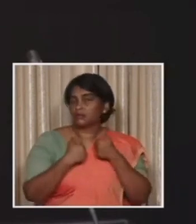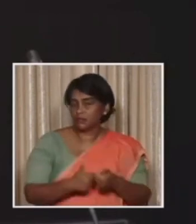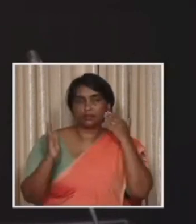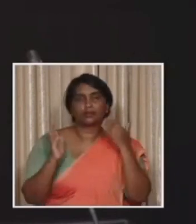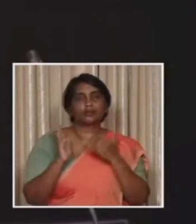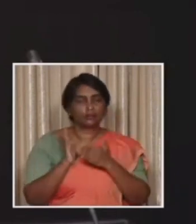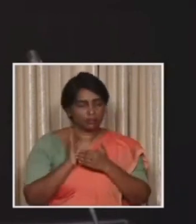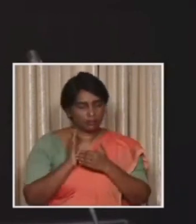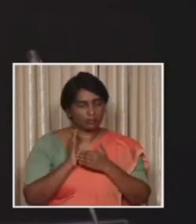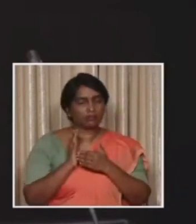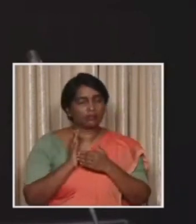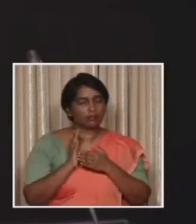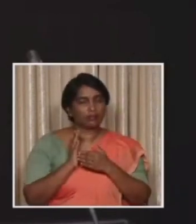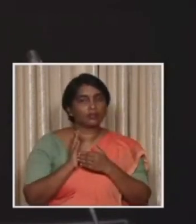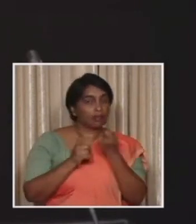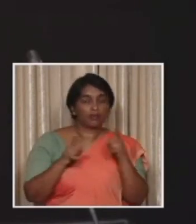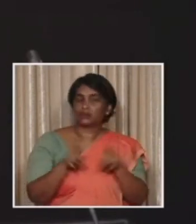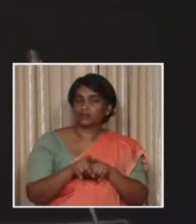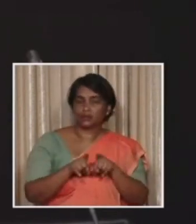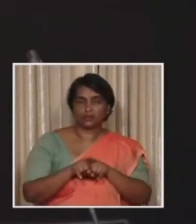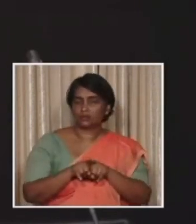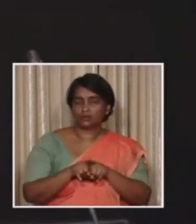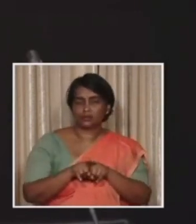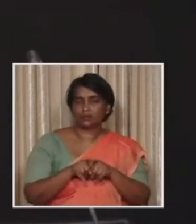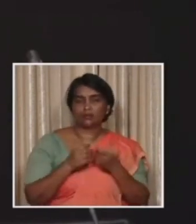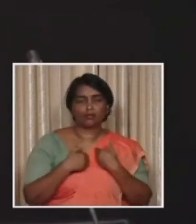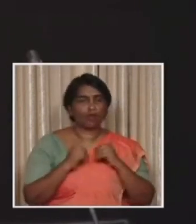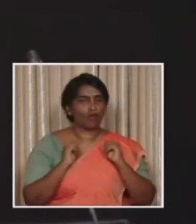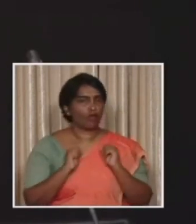இன ஒற்றுமை, பொருளாதார ரீதியான ஒற்றுமை இல்லாதவரை எவ்வாறு நீங்கள் இந்த நாட்டை வளர்த்தெடுத்து செல்ல போகிறீர்கள்?